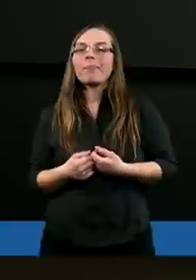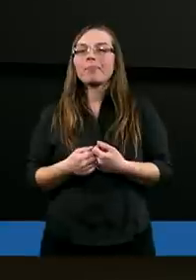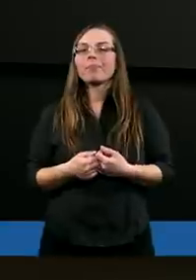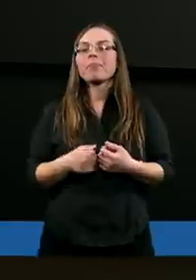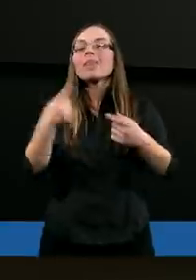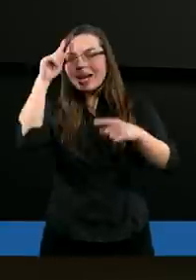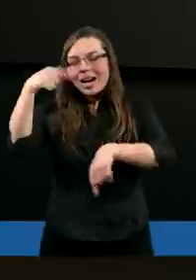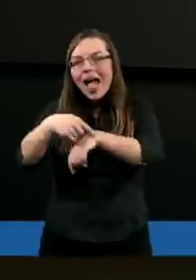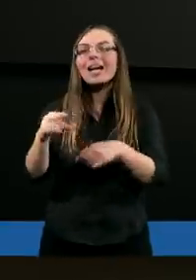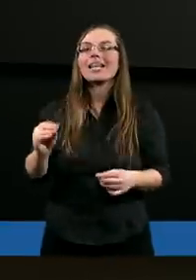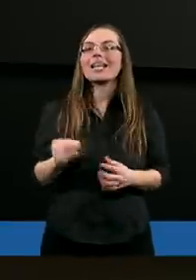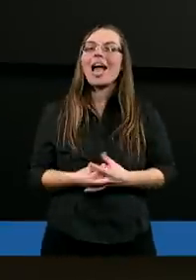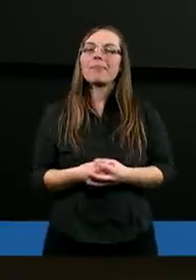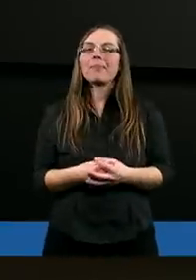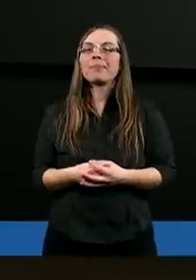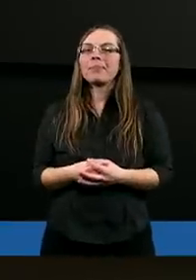naszą lekcję,